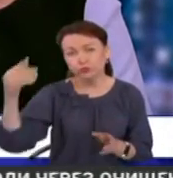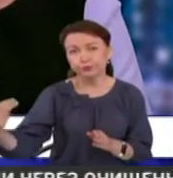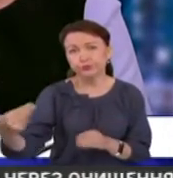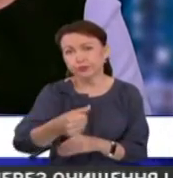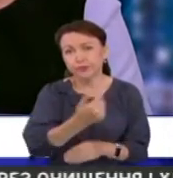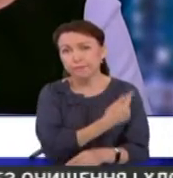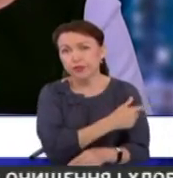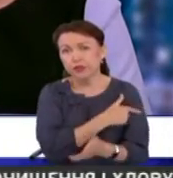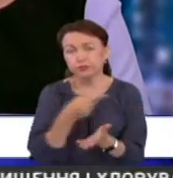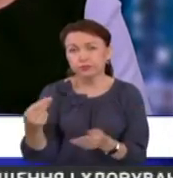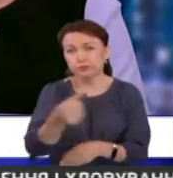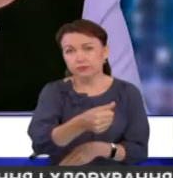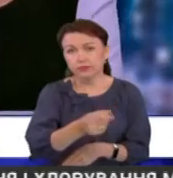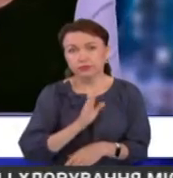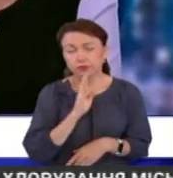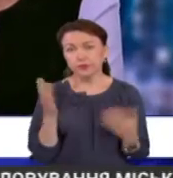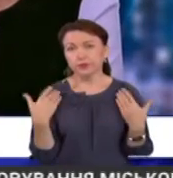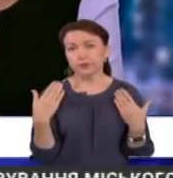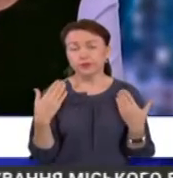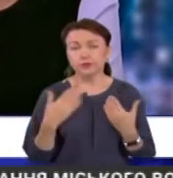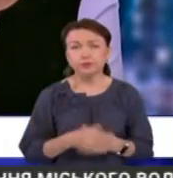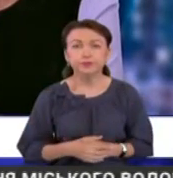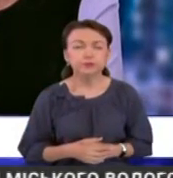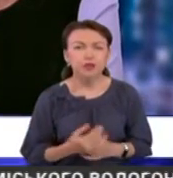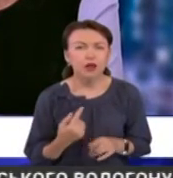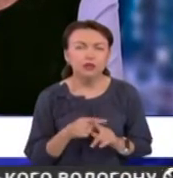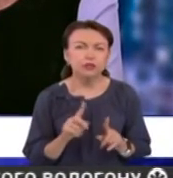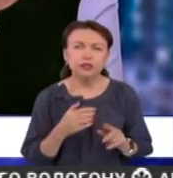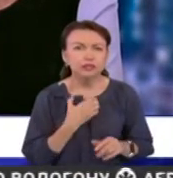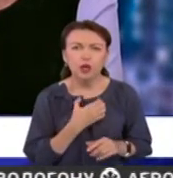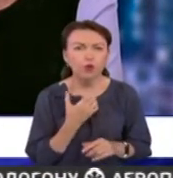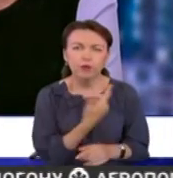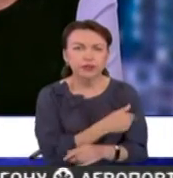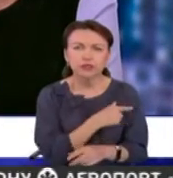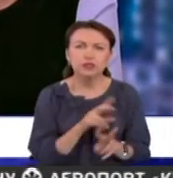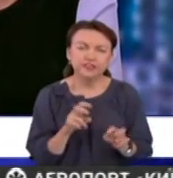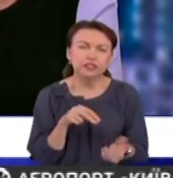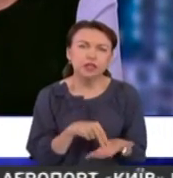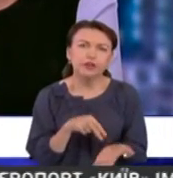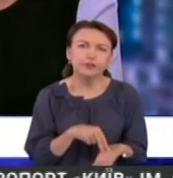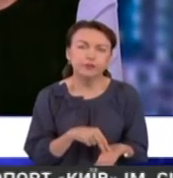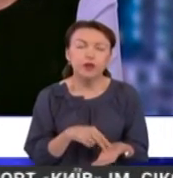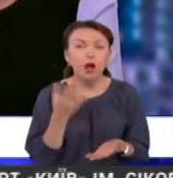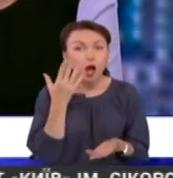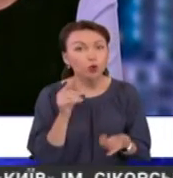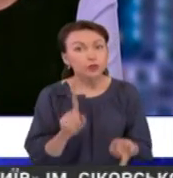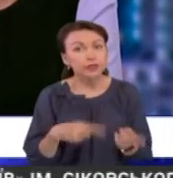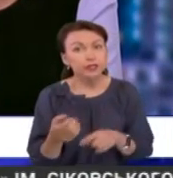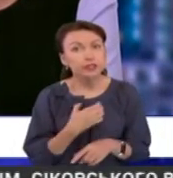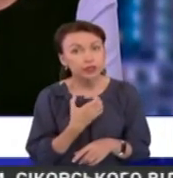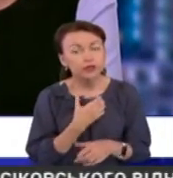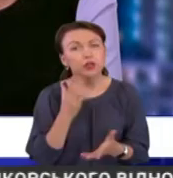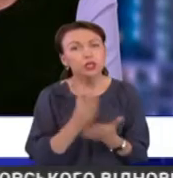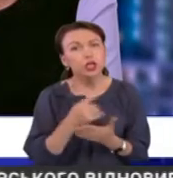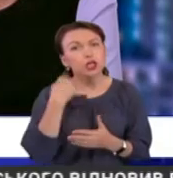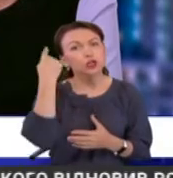Це не можна сказати, що страхова медицина. А якщо ми переходимо до страхової, там вже є індивідуалізований випадок,